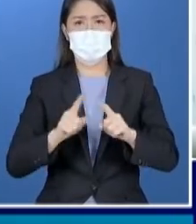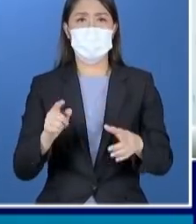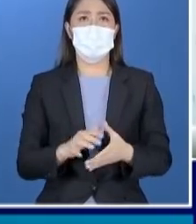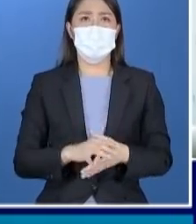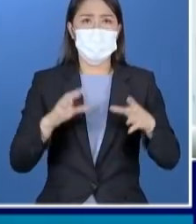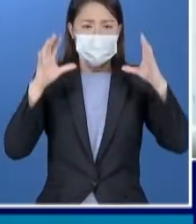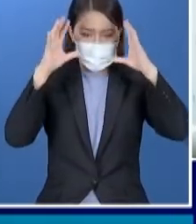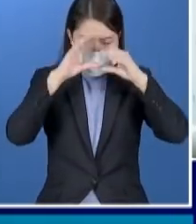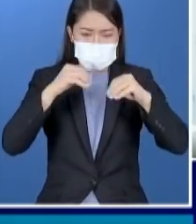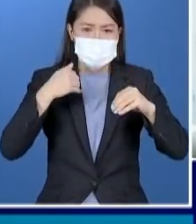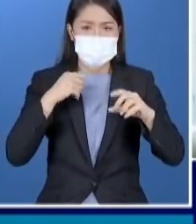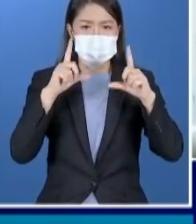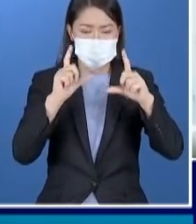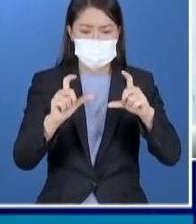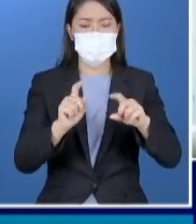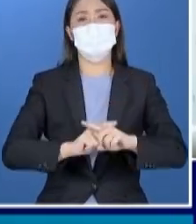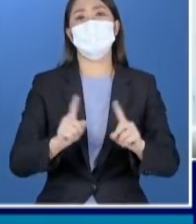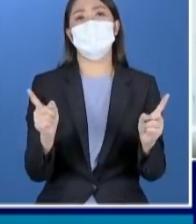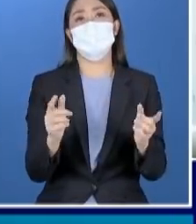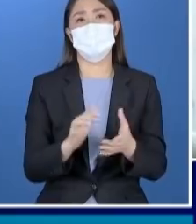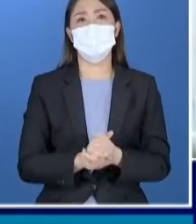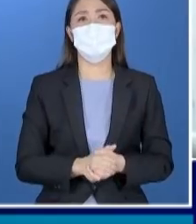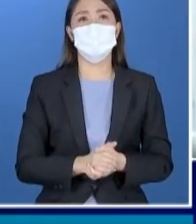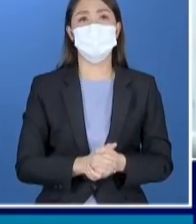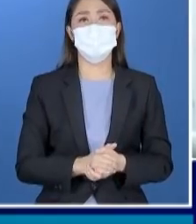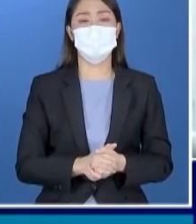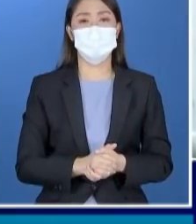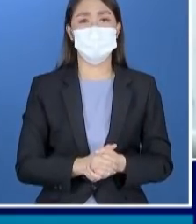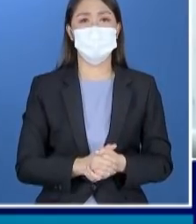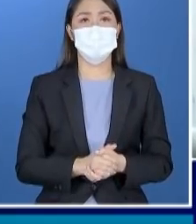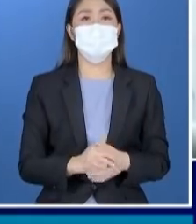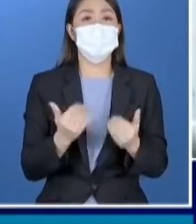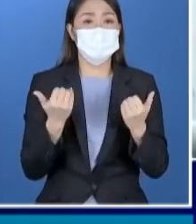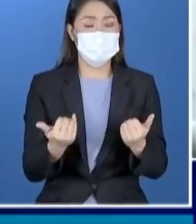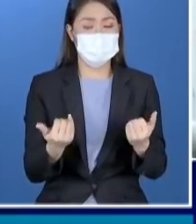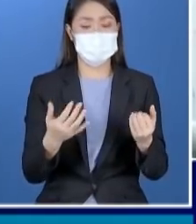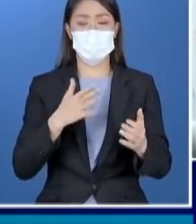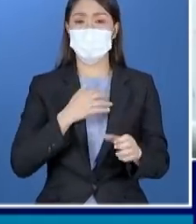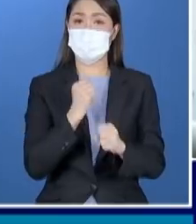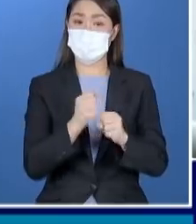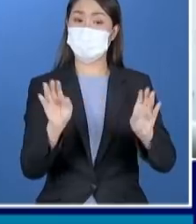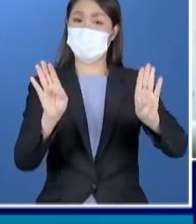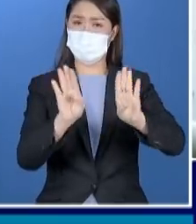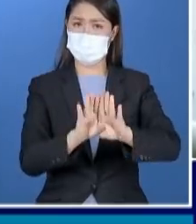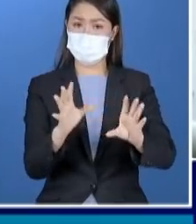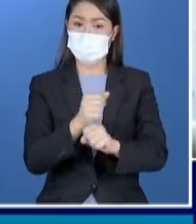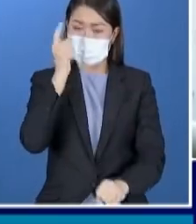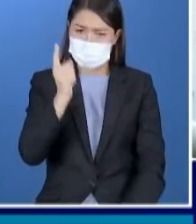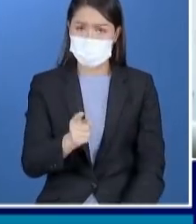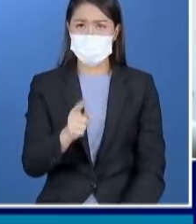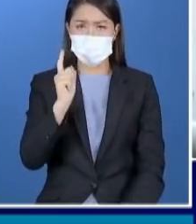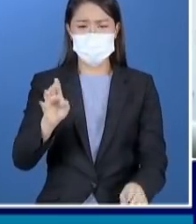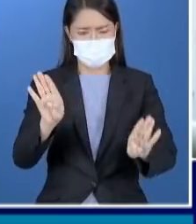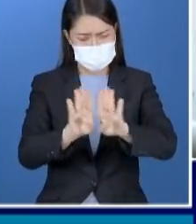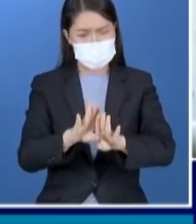มันตึงเมื่อยไงเห็นป่ะภาพถ่ายอีกข้างมันตึงเมื่อย ครับ ทางช่างที่เขาปิดไฟวันนั้นเขาก็ยืนยันกับเราชัดเจนว่ายังไงมันก็ต้อง